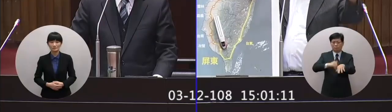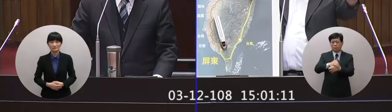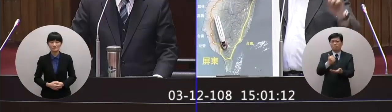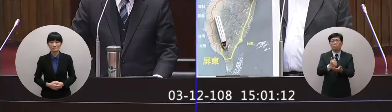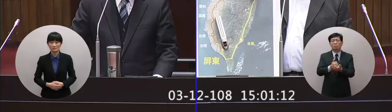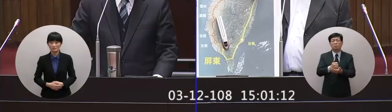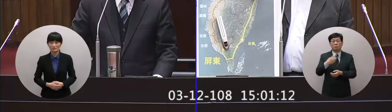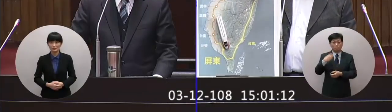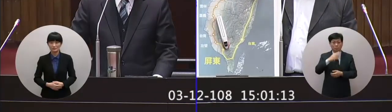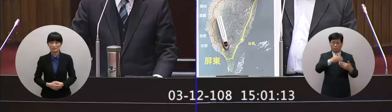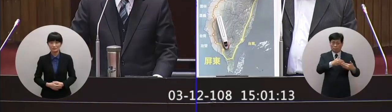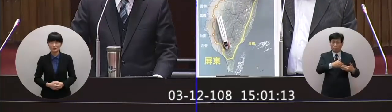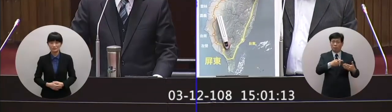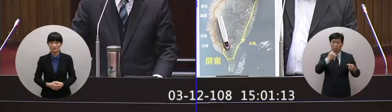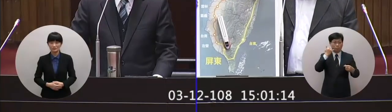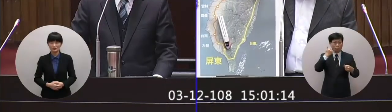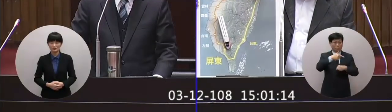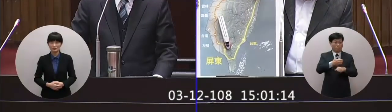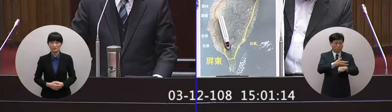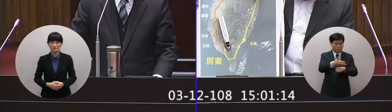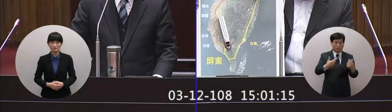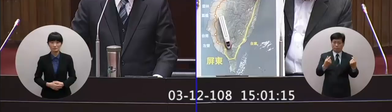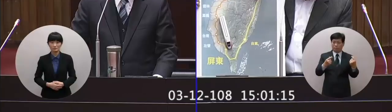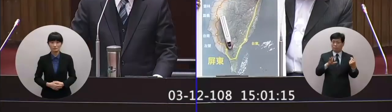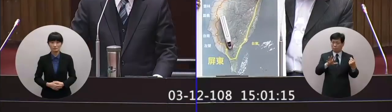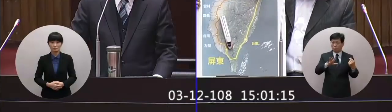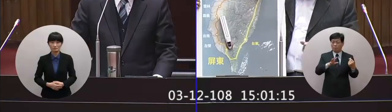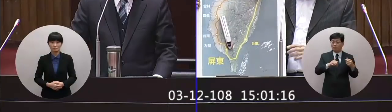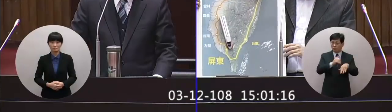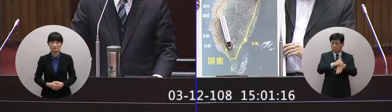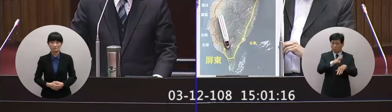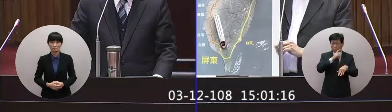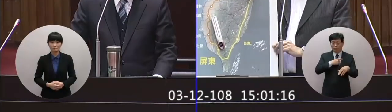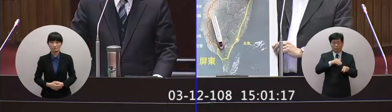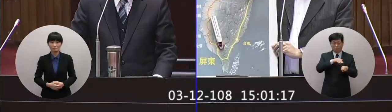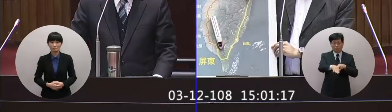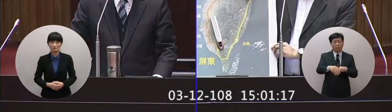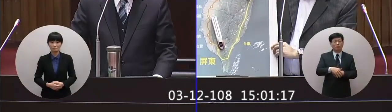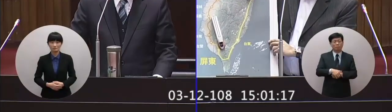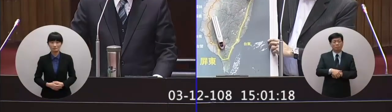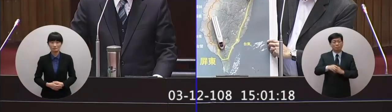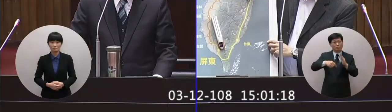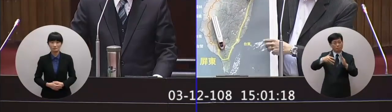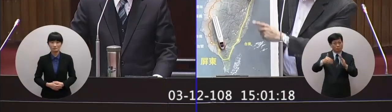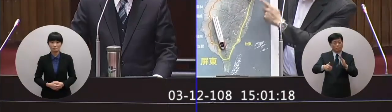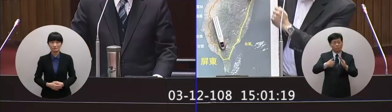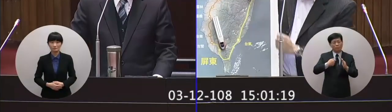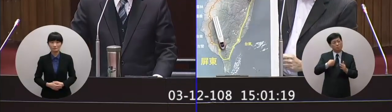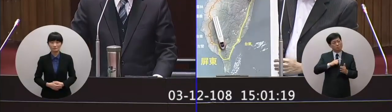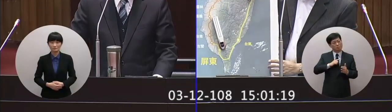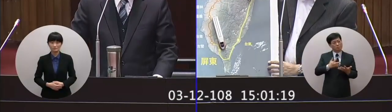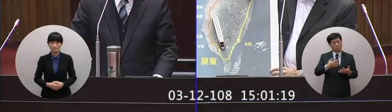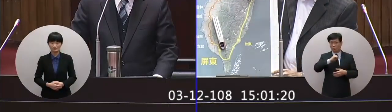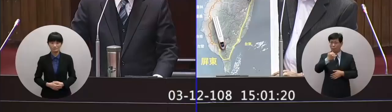至于在比对话来对他们海南岛也已经完成了所谓的环岛高铁。院长，我们什么时候可